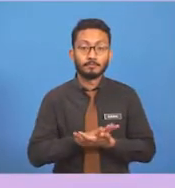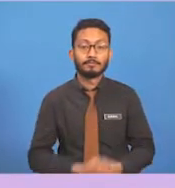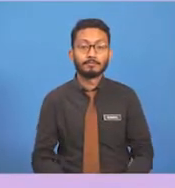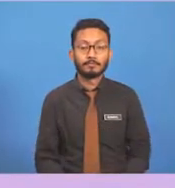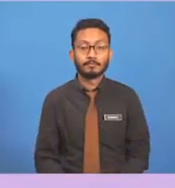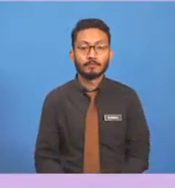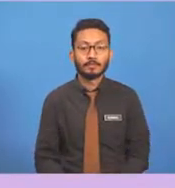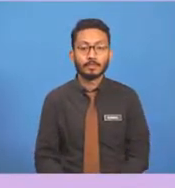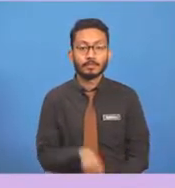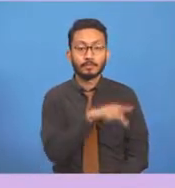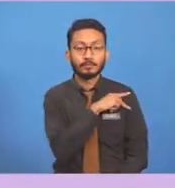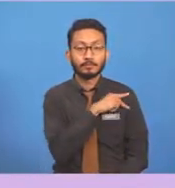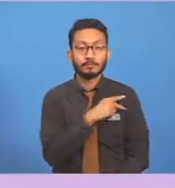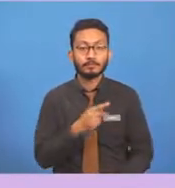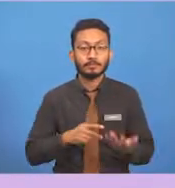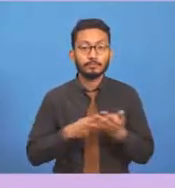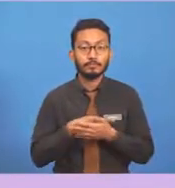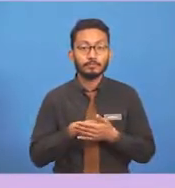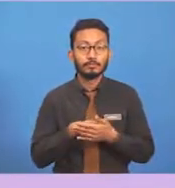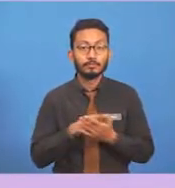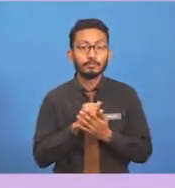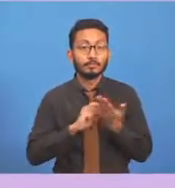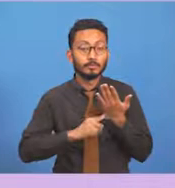pengawas pusat sumber,